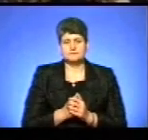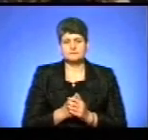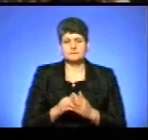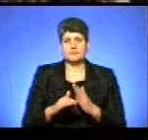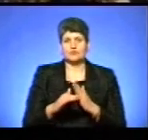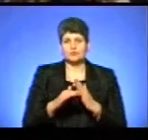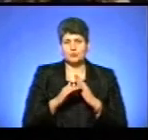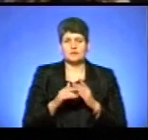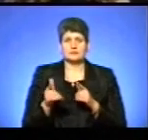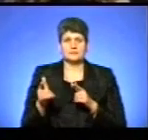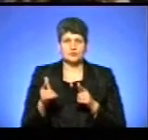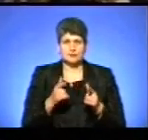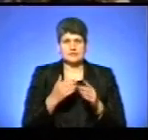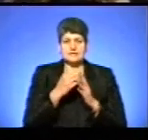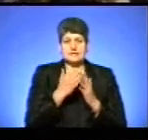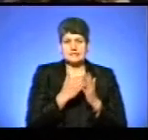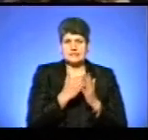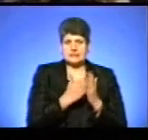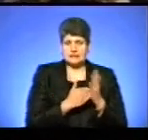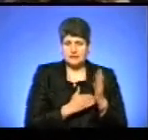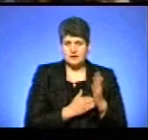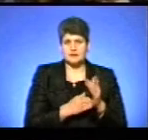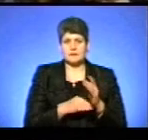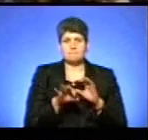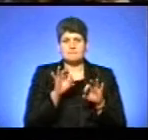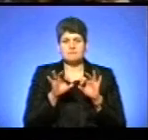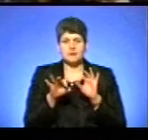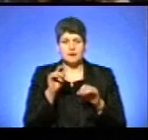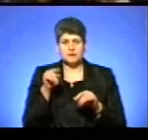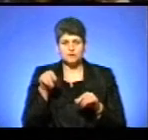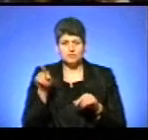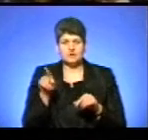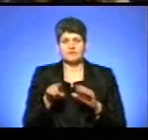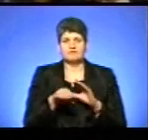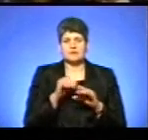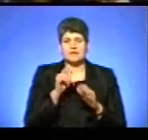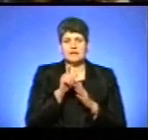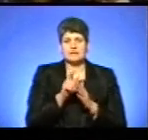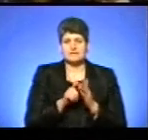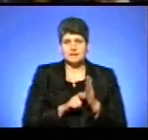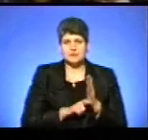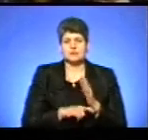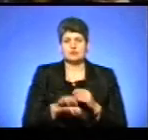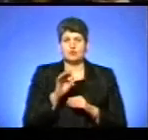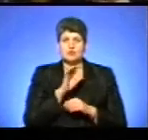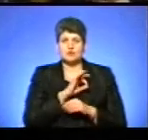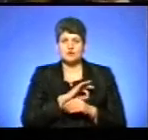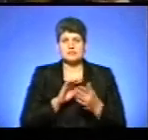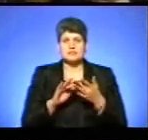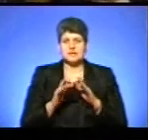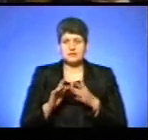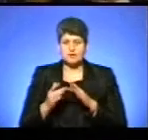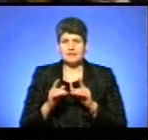Допомагали в підготовці сценарію, підбирали номери, вибирали вірші, користувалися